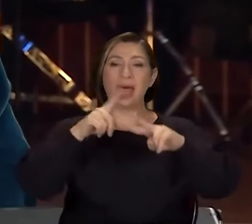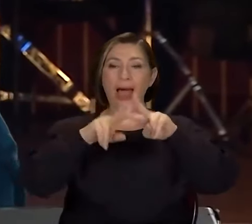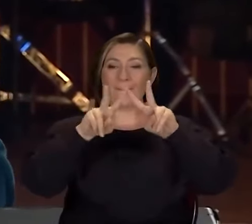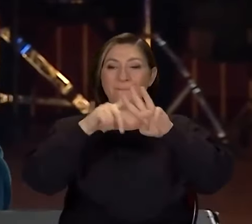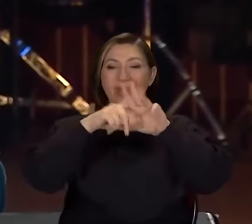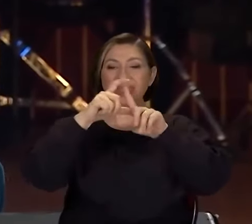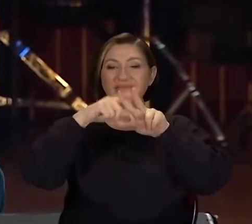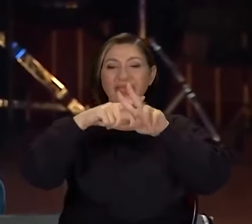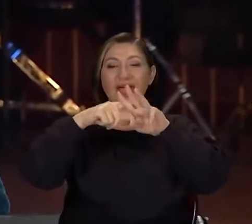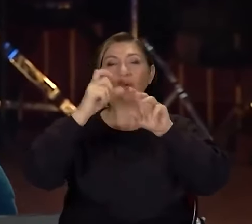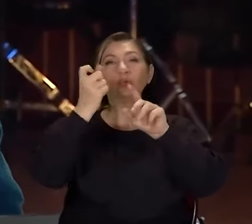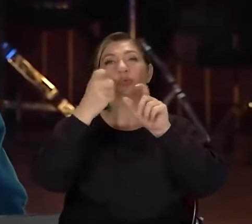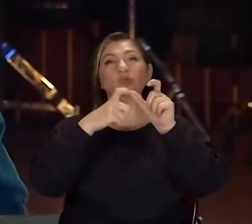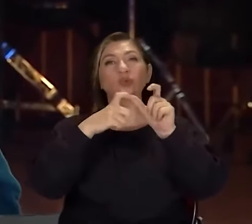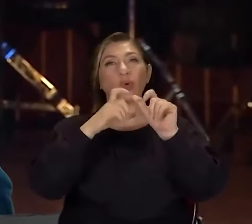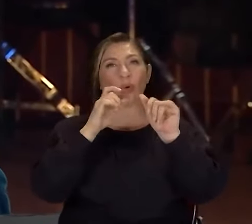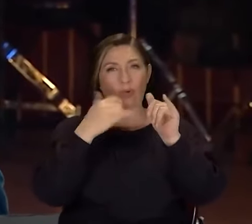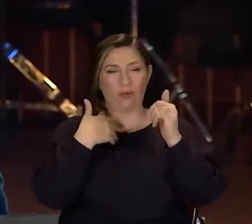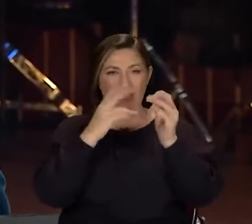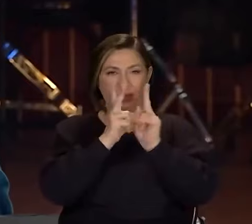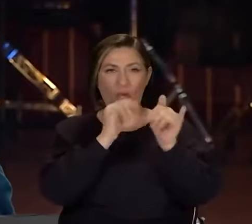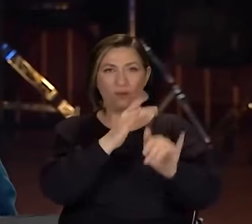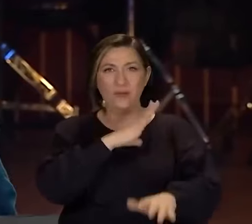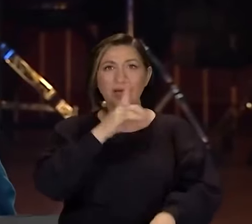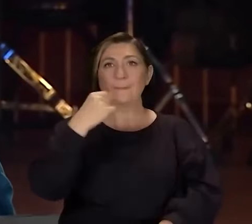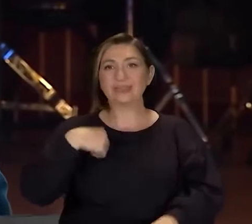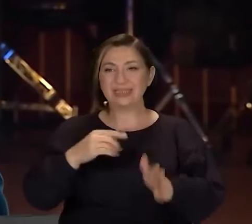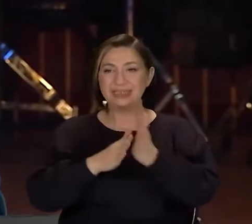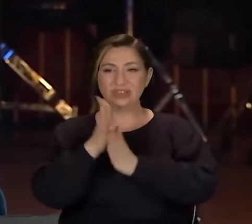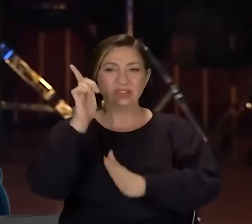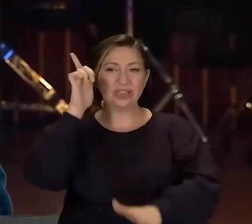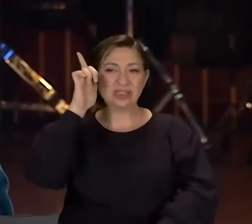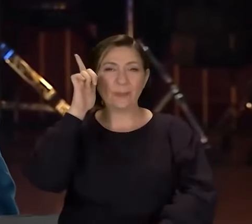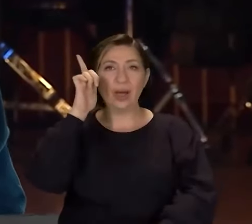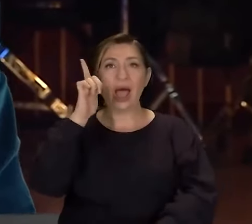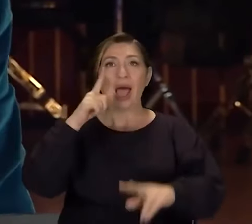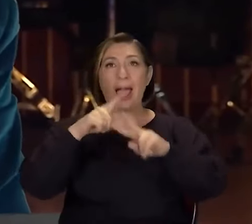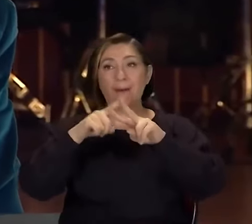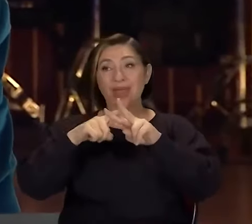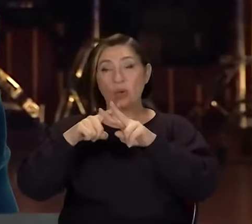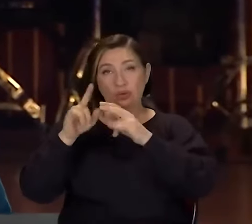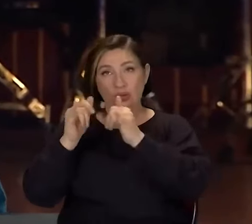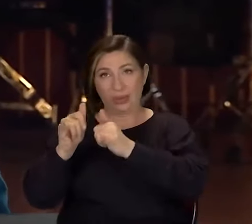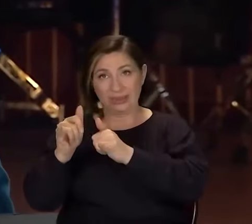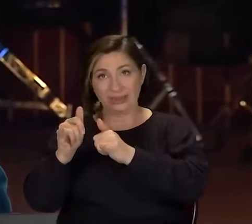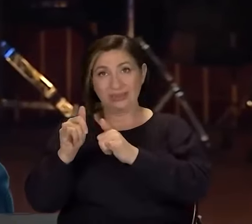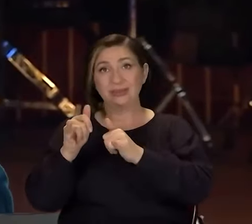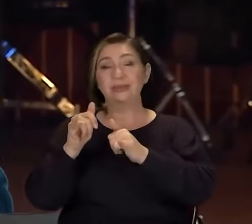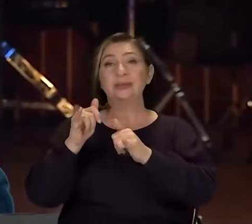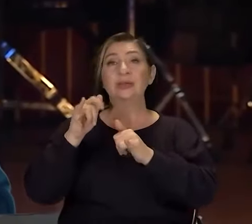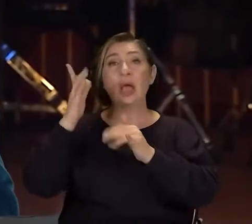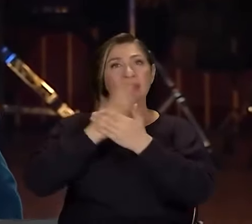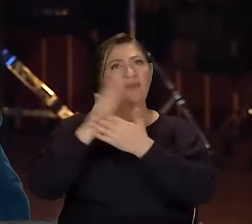Amedeus oynuyoruz. Mesela bu ya bu çekim yaptığımız günlerde işte pazartesi, salı, çarşamba Amedeus oynadık.